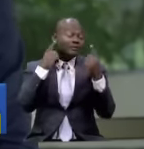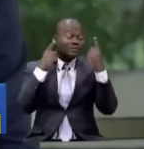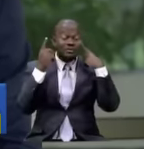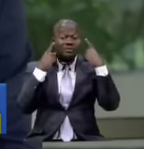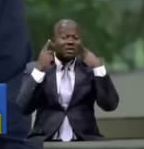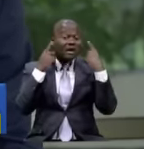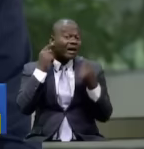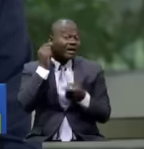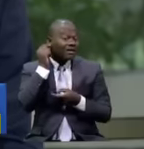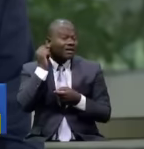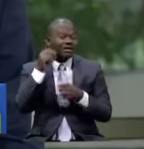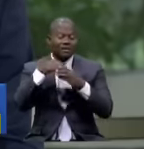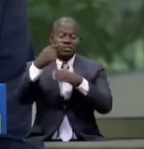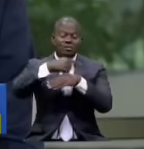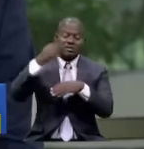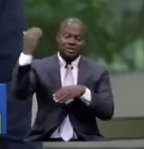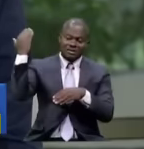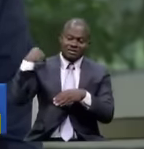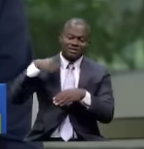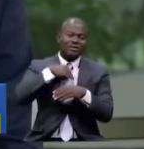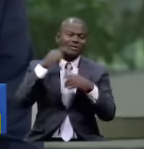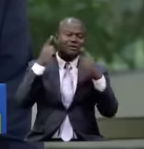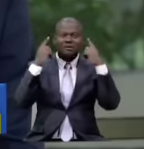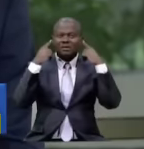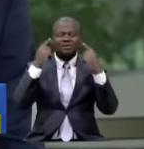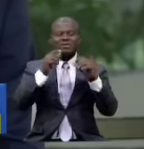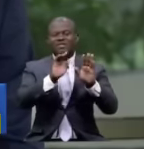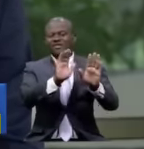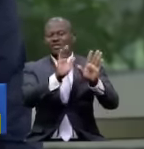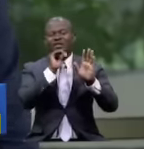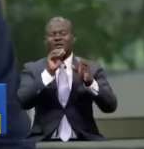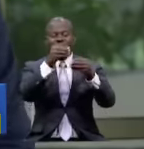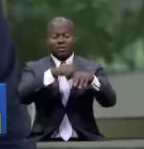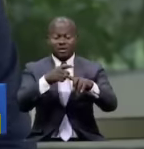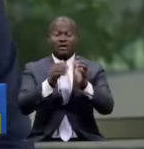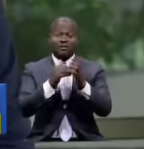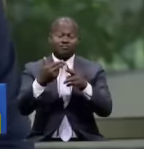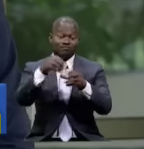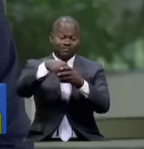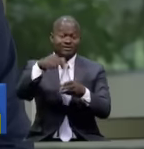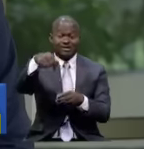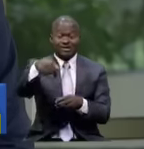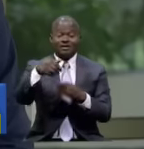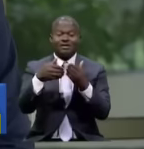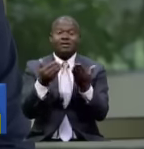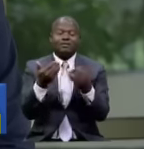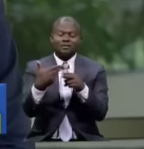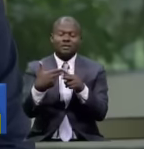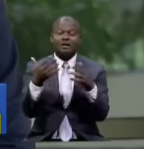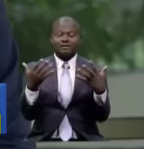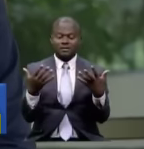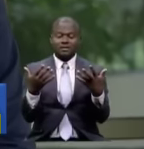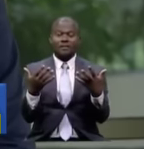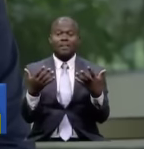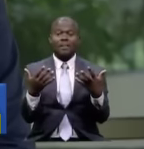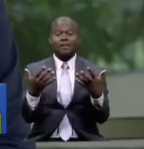ndabyumva mu minsi ishize nagiye mbyumvira kure ntawe nize mbijyamo ariko ndaza kubijyamo ndaza